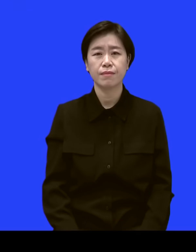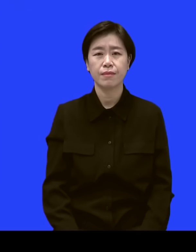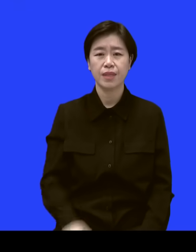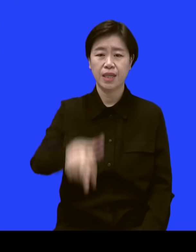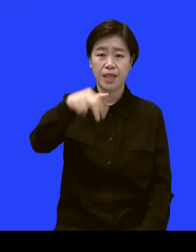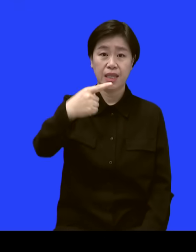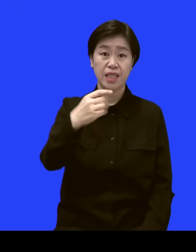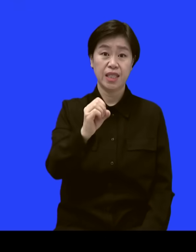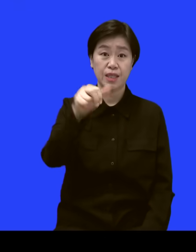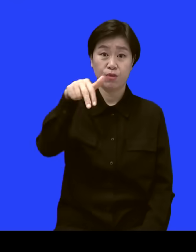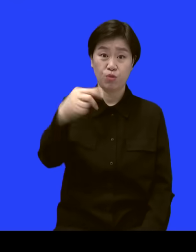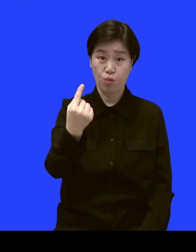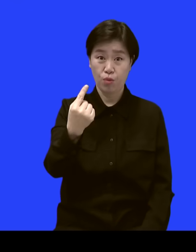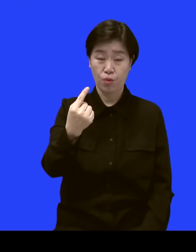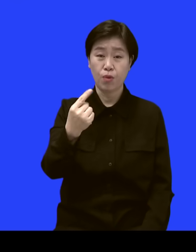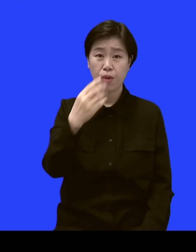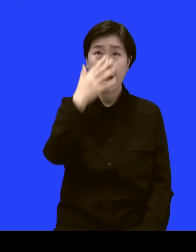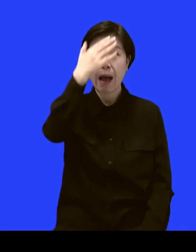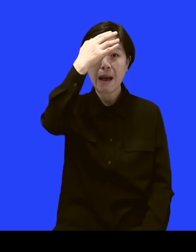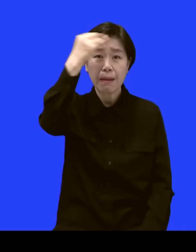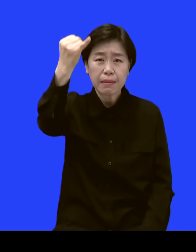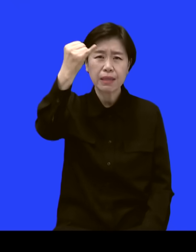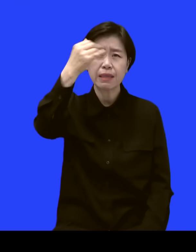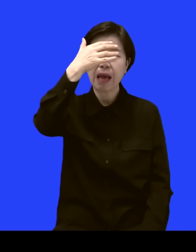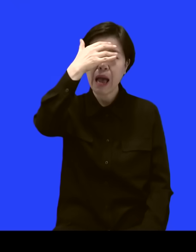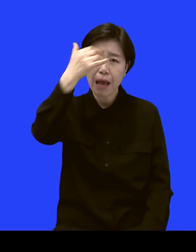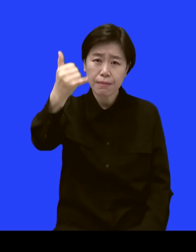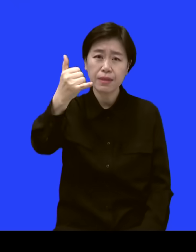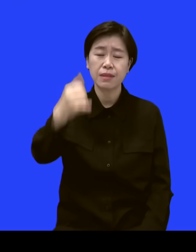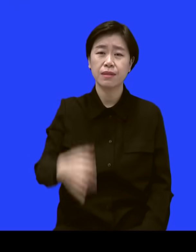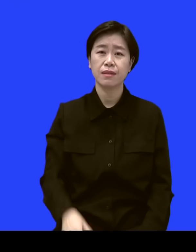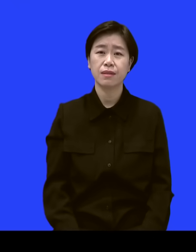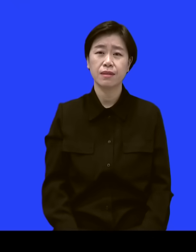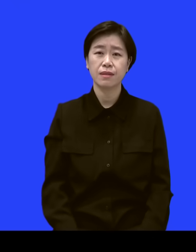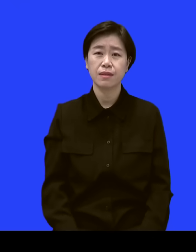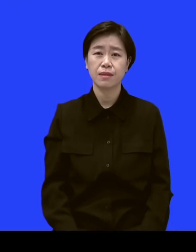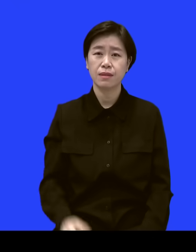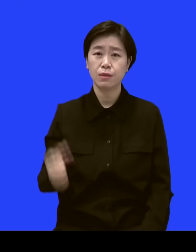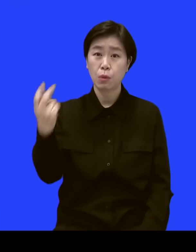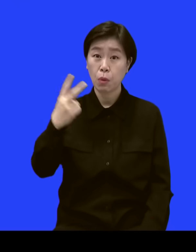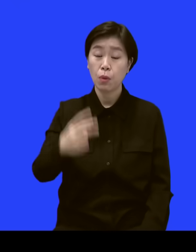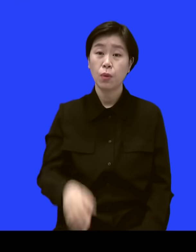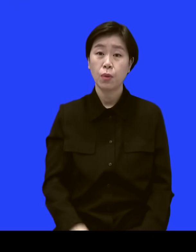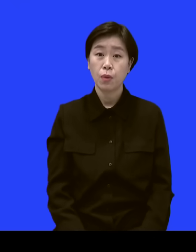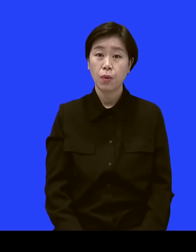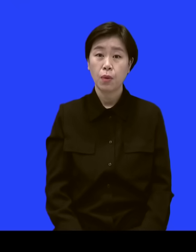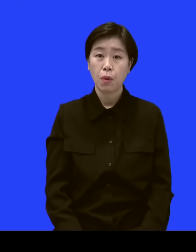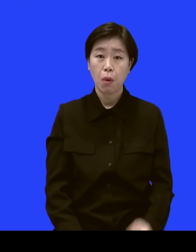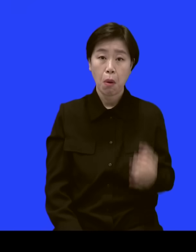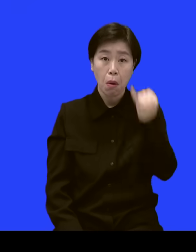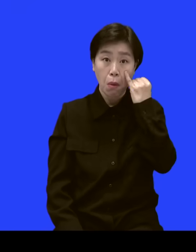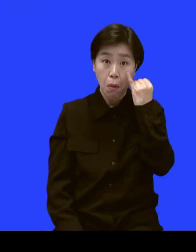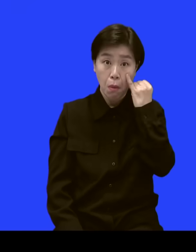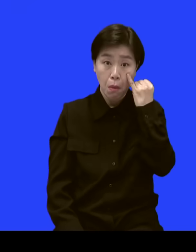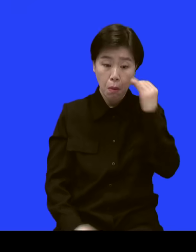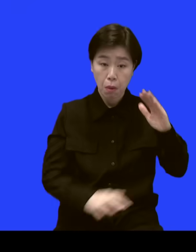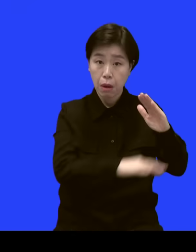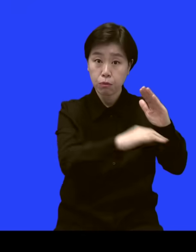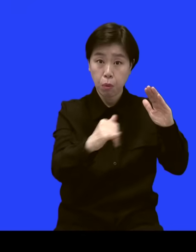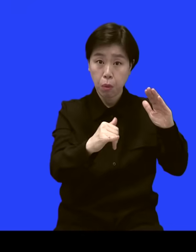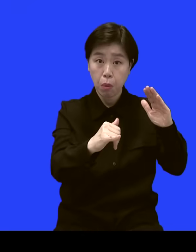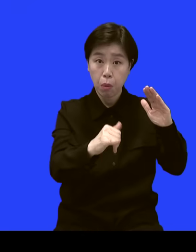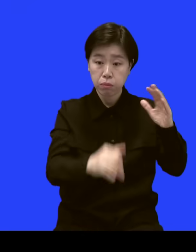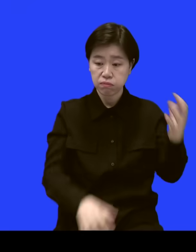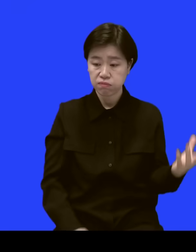증조할머니에 할머니, 할아버지, 또 시골에서 이제 고모가 또 올라오셨어요.